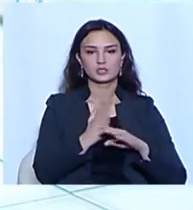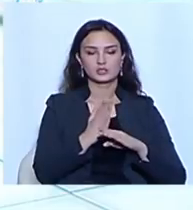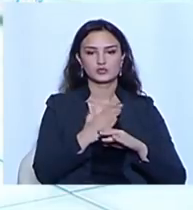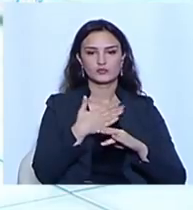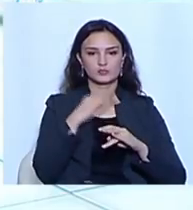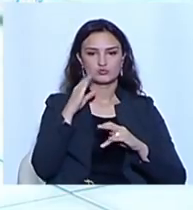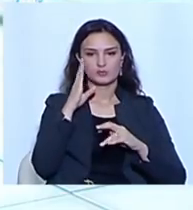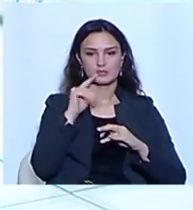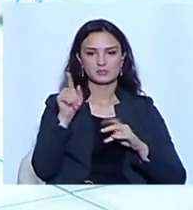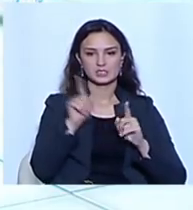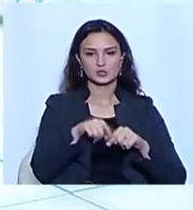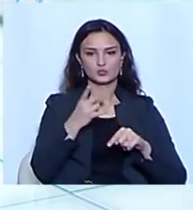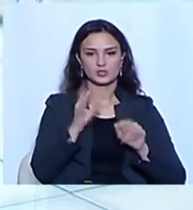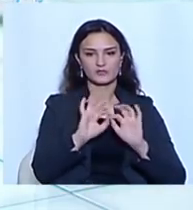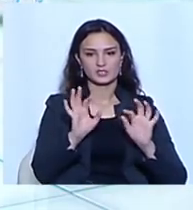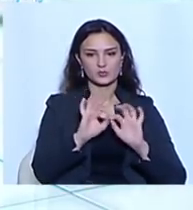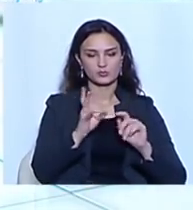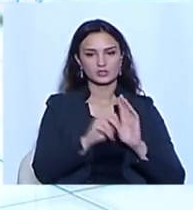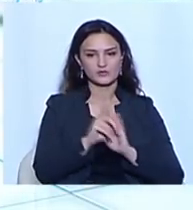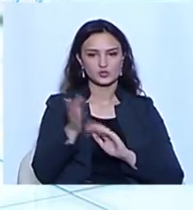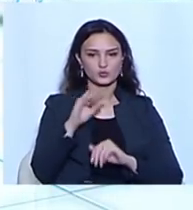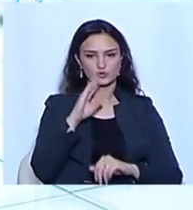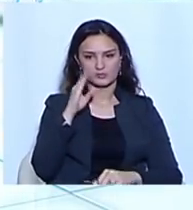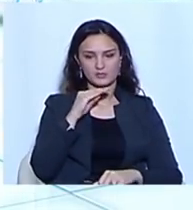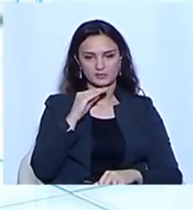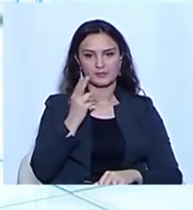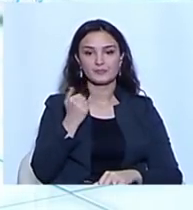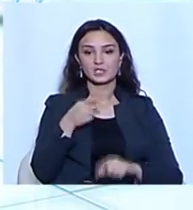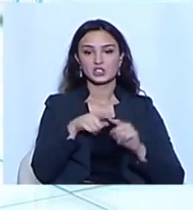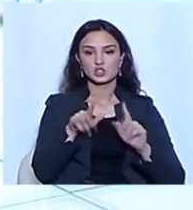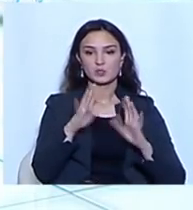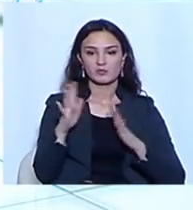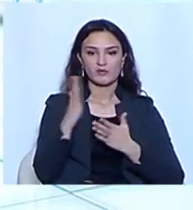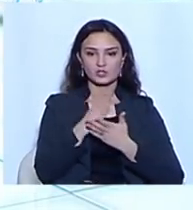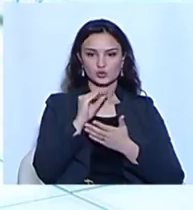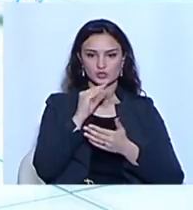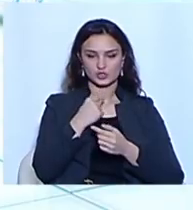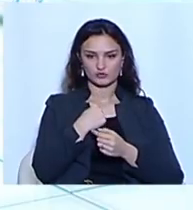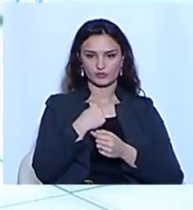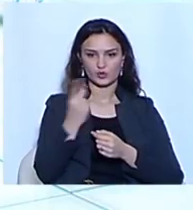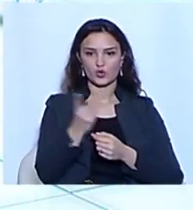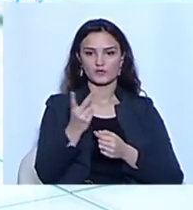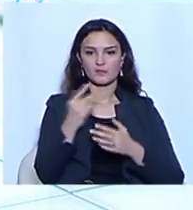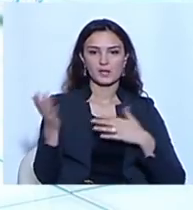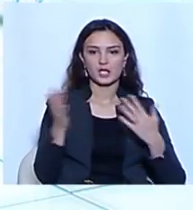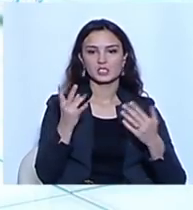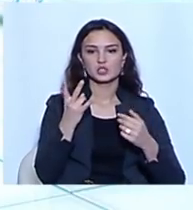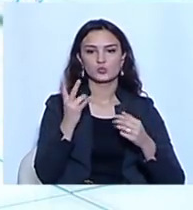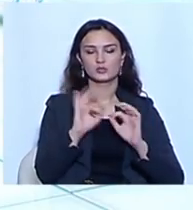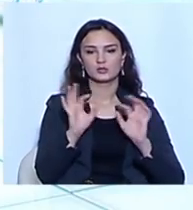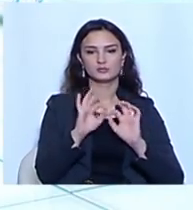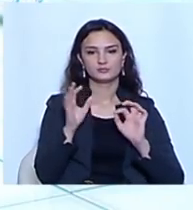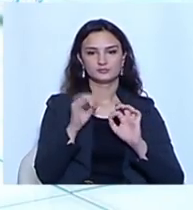ჩვენ მშობლებზე უნდა ვისაუბროთ და დავიწყოთ მშობლებით. და ეს ის შემთხვევაა, როდესაც ჩვენ ორივე მხარეზე გვიწევს